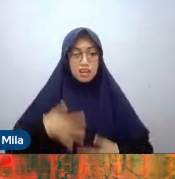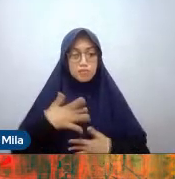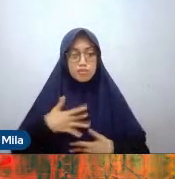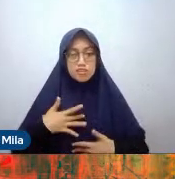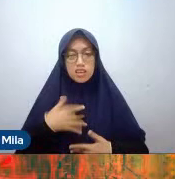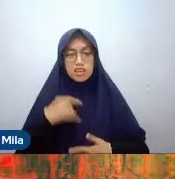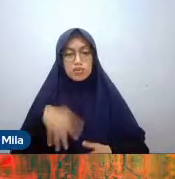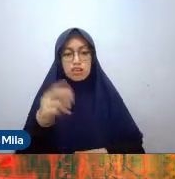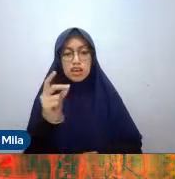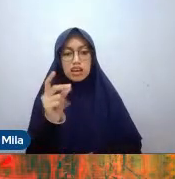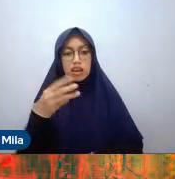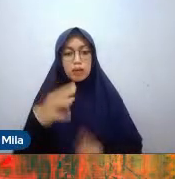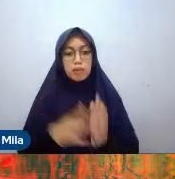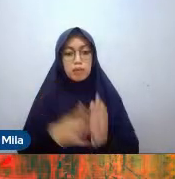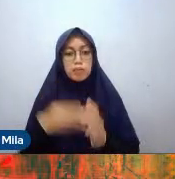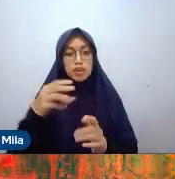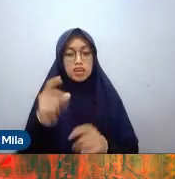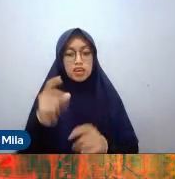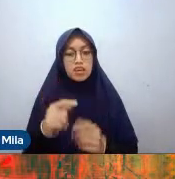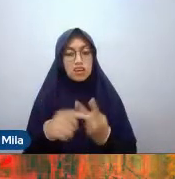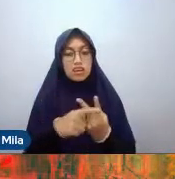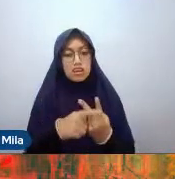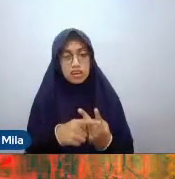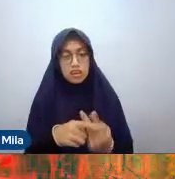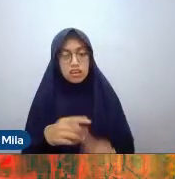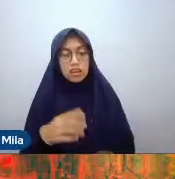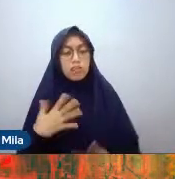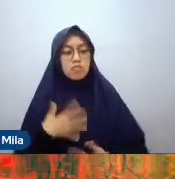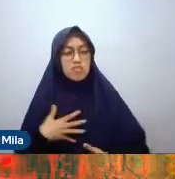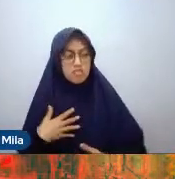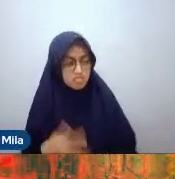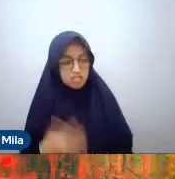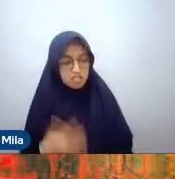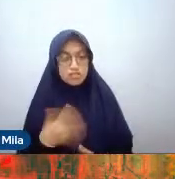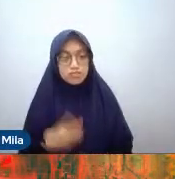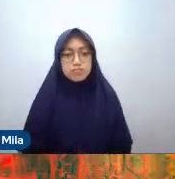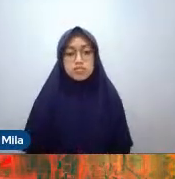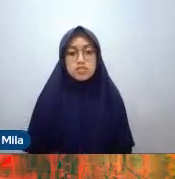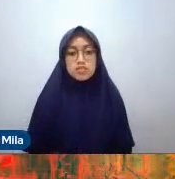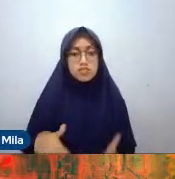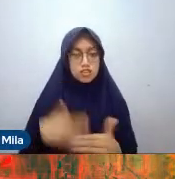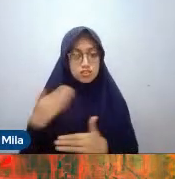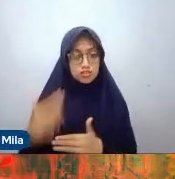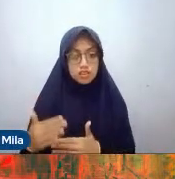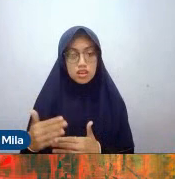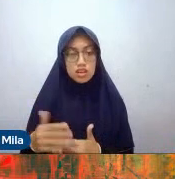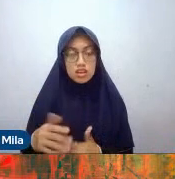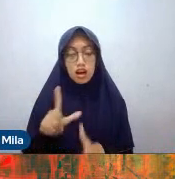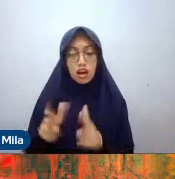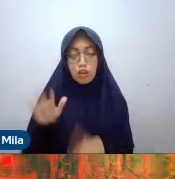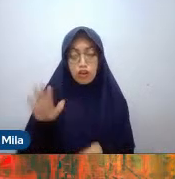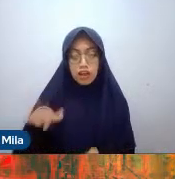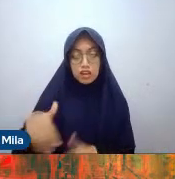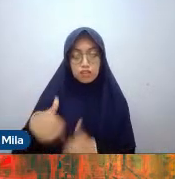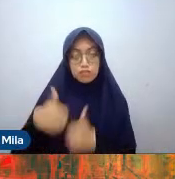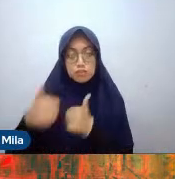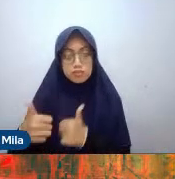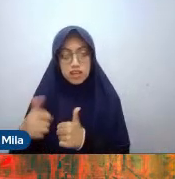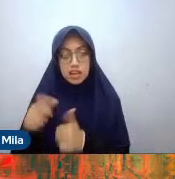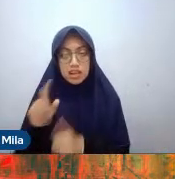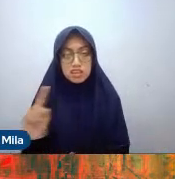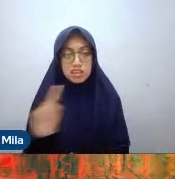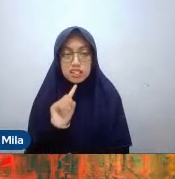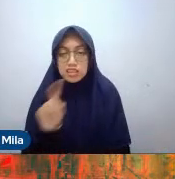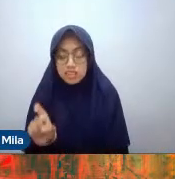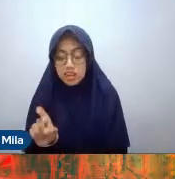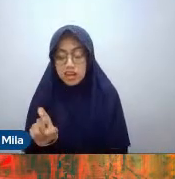diremehkan. Nah itu harus kita hindari. Nah selanjutnya, nah ketika anak itu sudah mulai bisa ditanya, maka kita